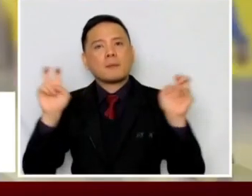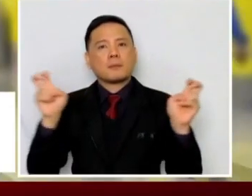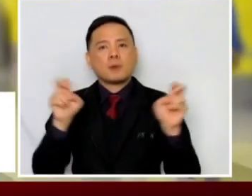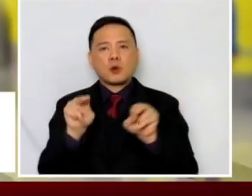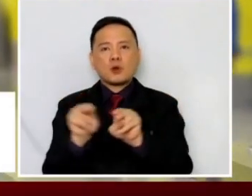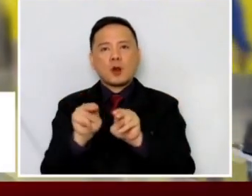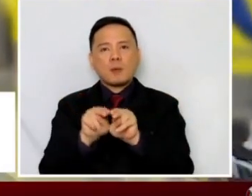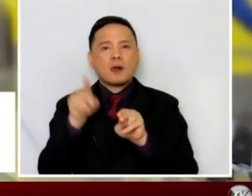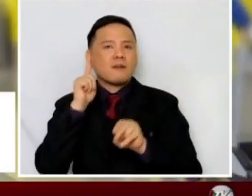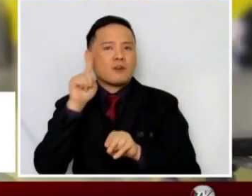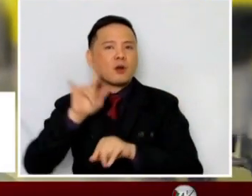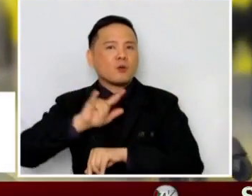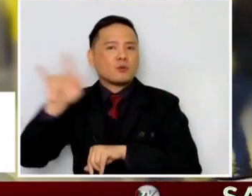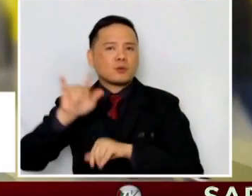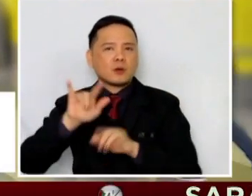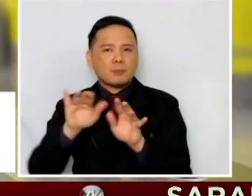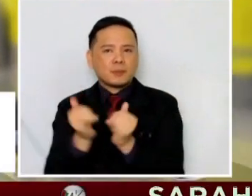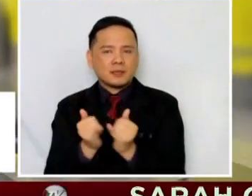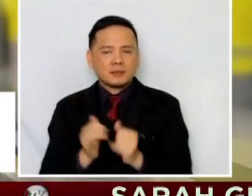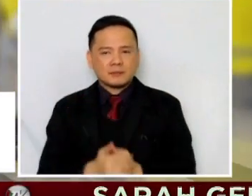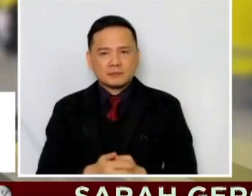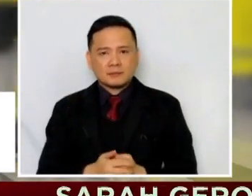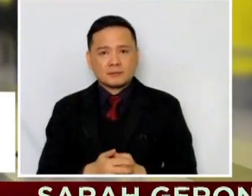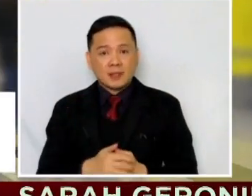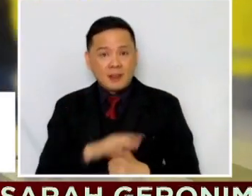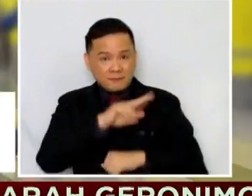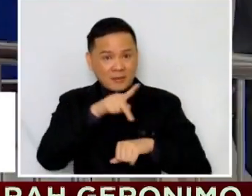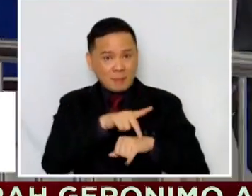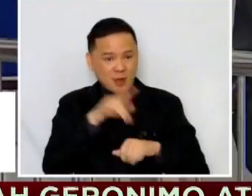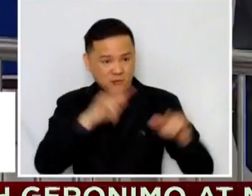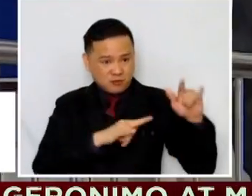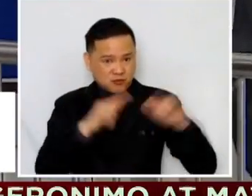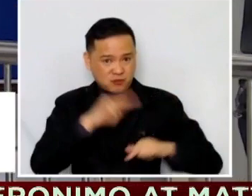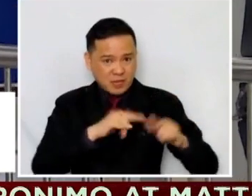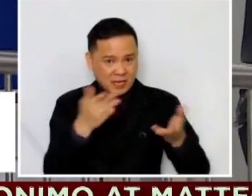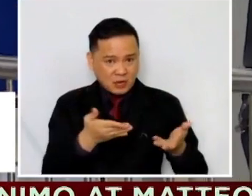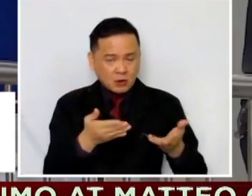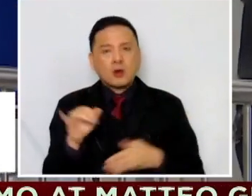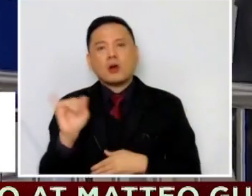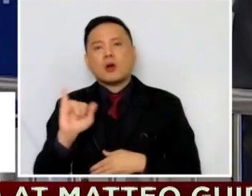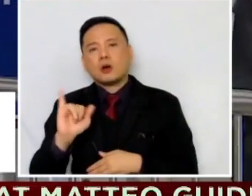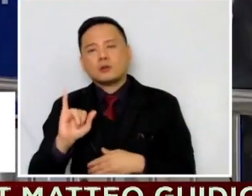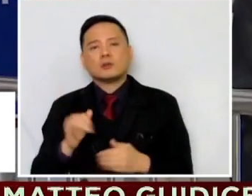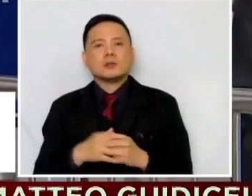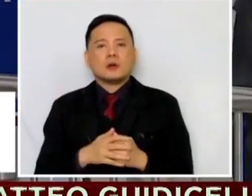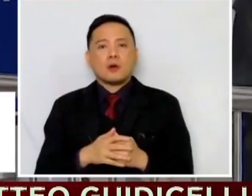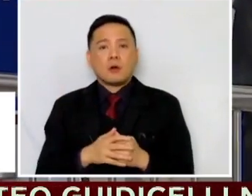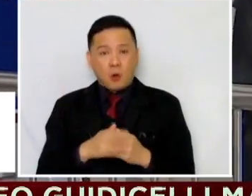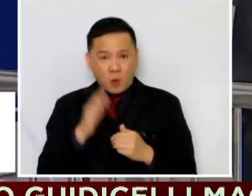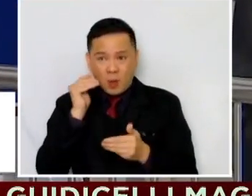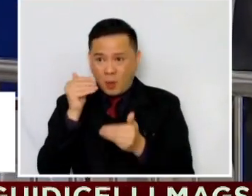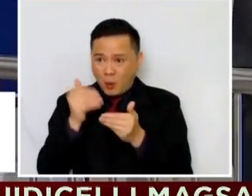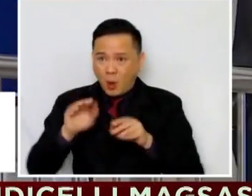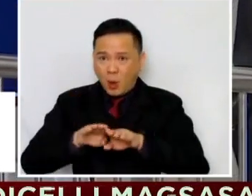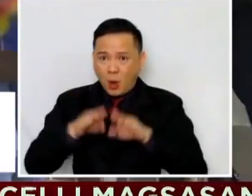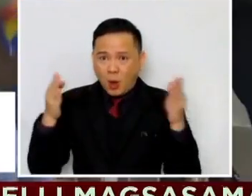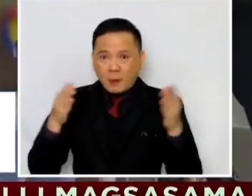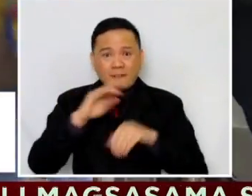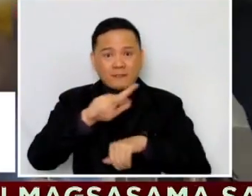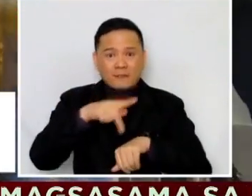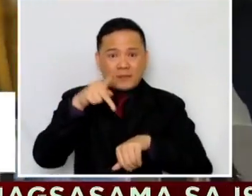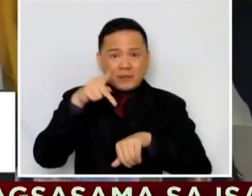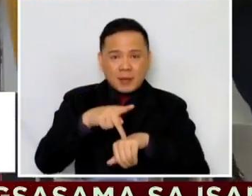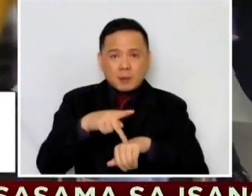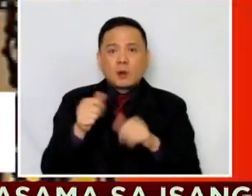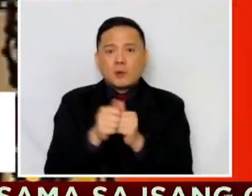industry. Hindi lang domestic flights ang pinaghahandaan ng mga airlines, kundi ang nalalapit na pagbukas din ng border ng Pilipinas